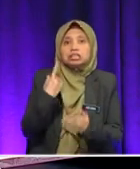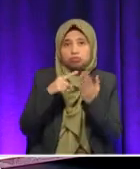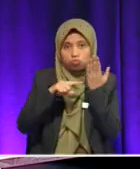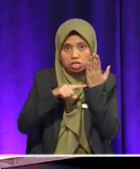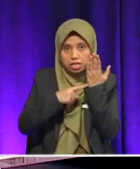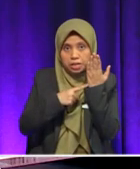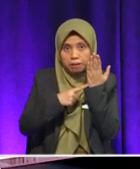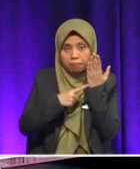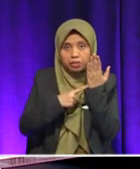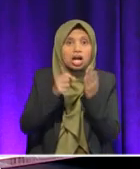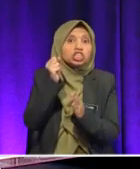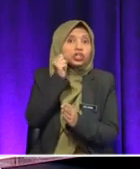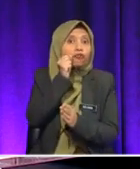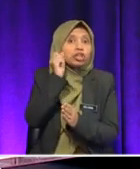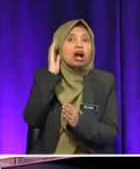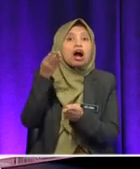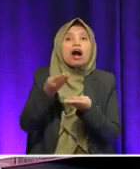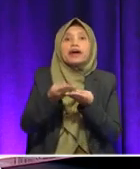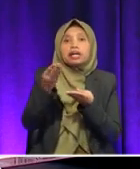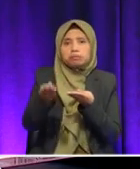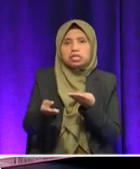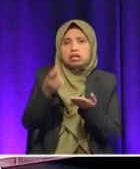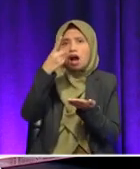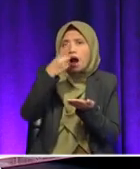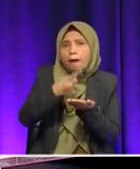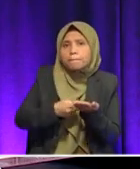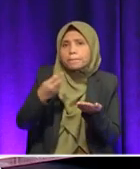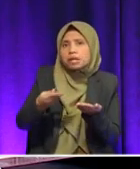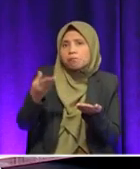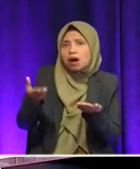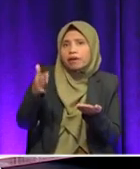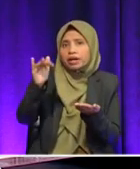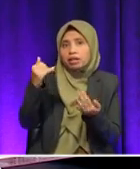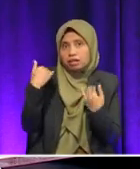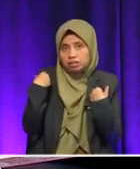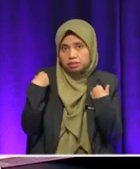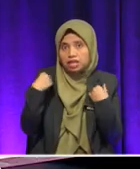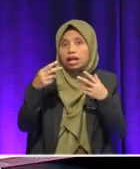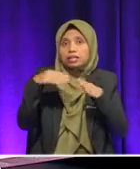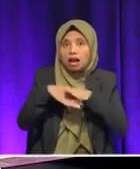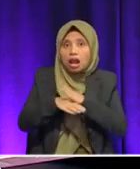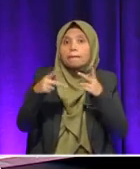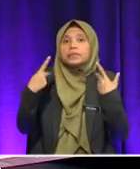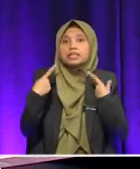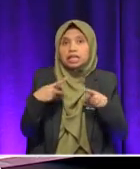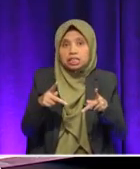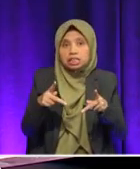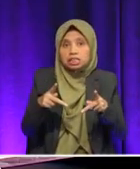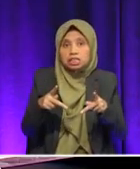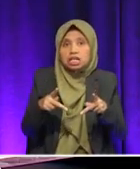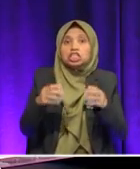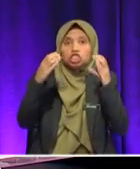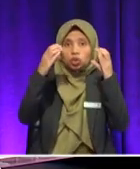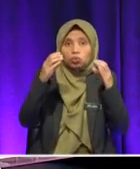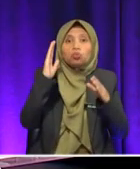akan membeli apa barang yang ada di kedata siapa kami dan tunjuk saya akan sebut beberapa harga barang